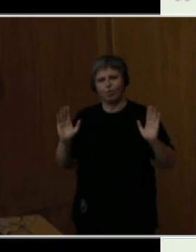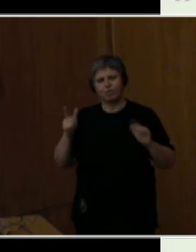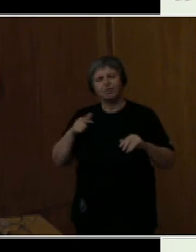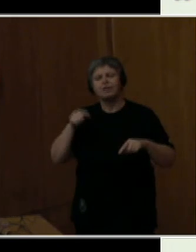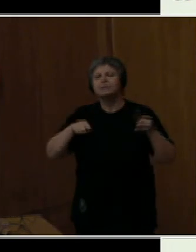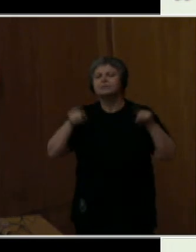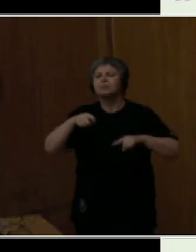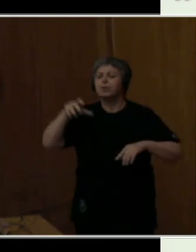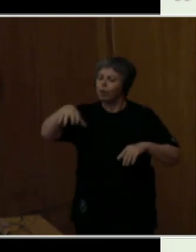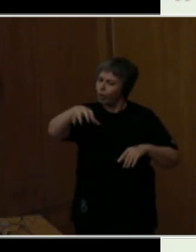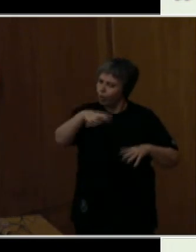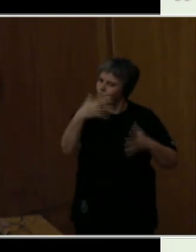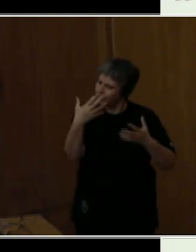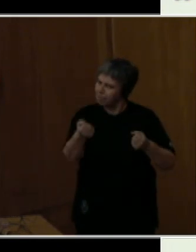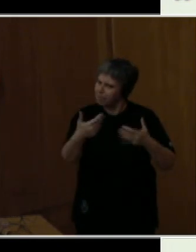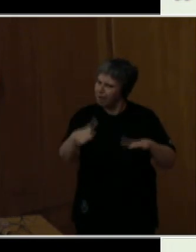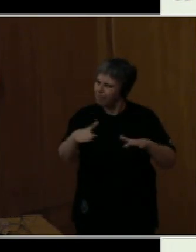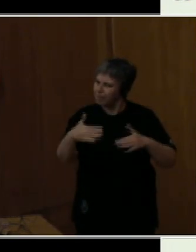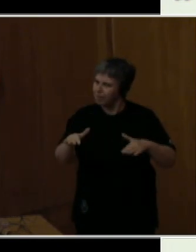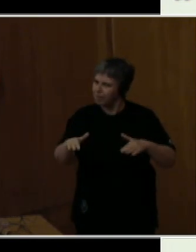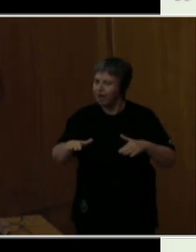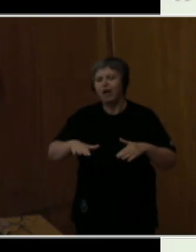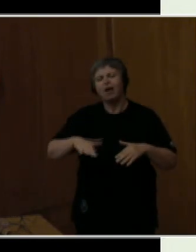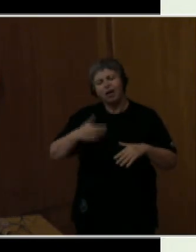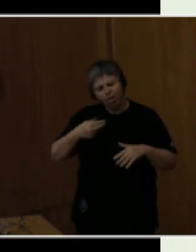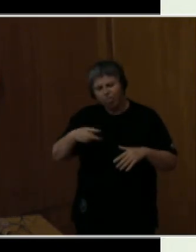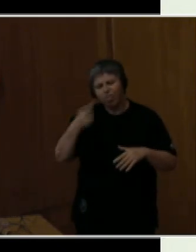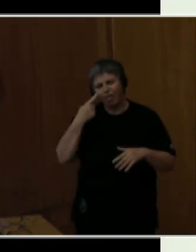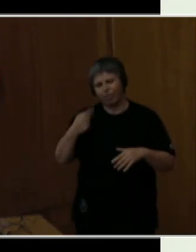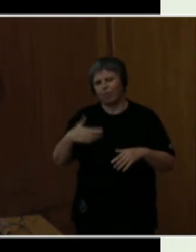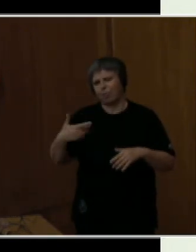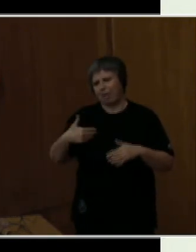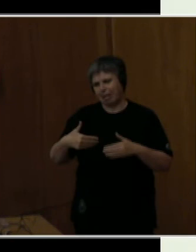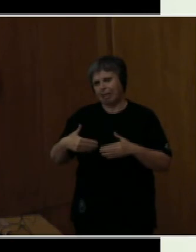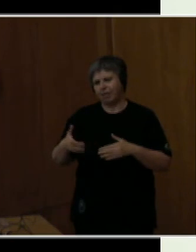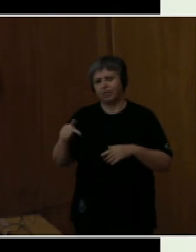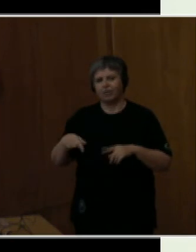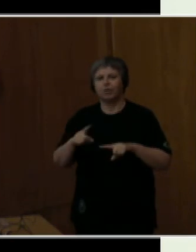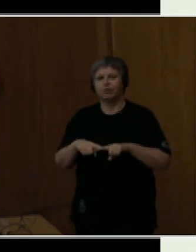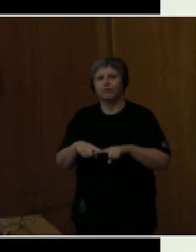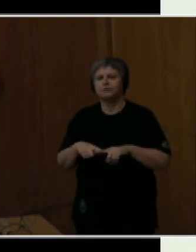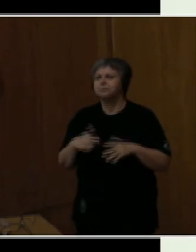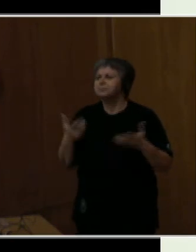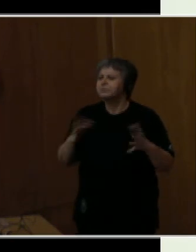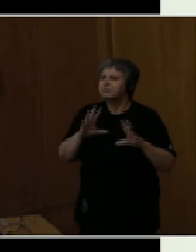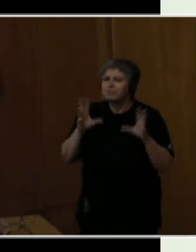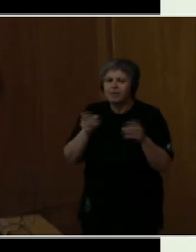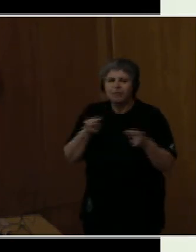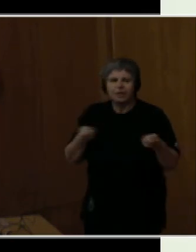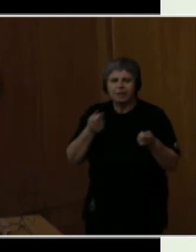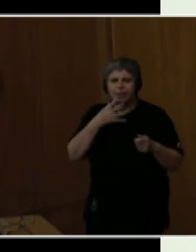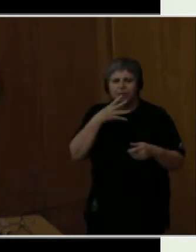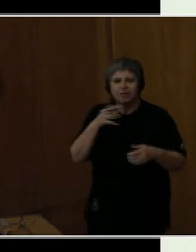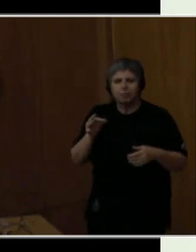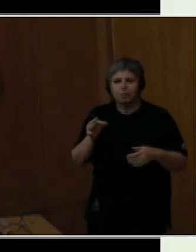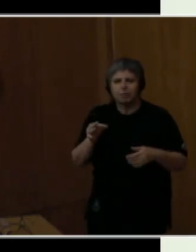υπάρχουν σίγουρα. Και όλα αυτά πού συντελούν, σε ανάγκη για χωρητικότητα.